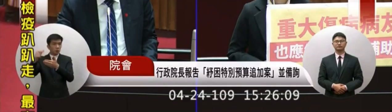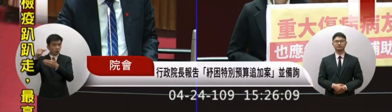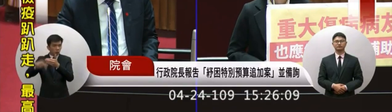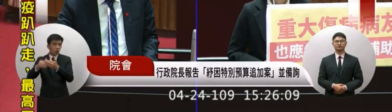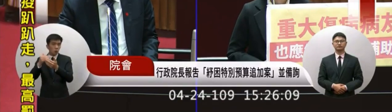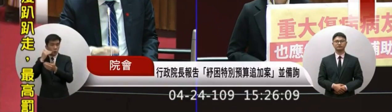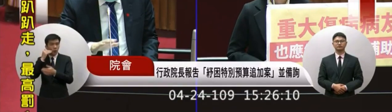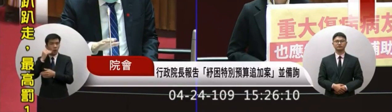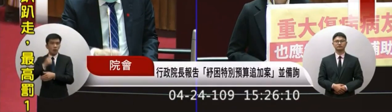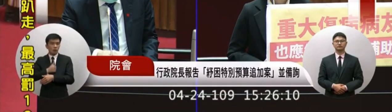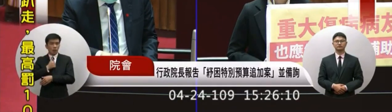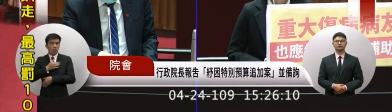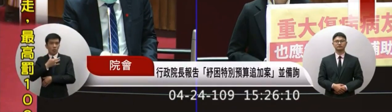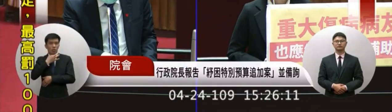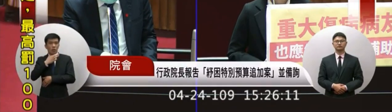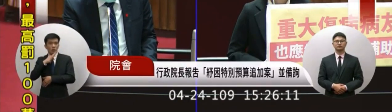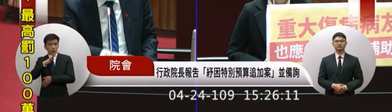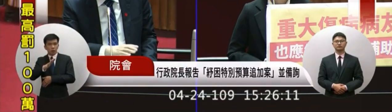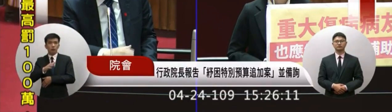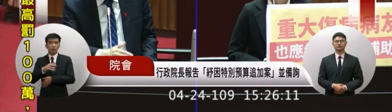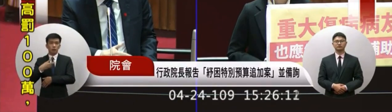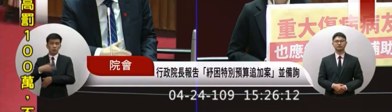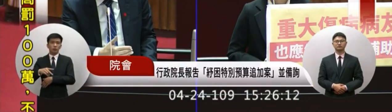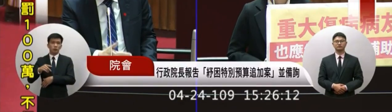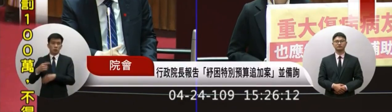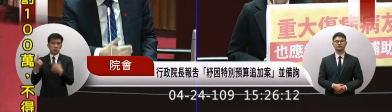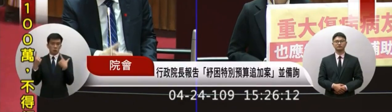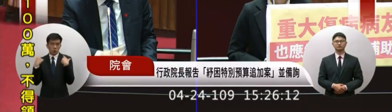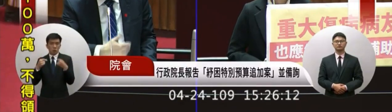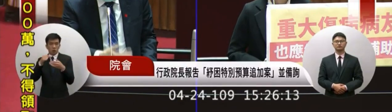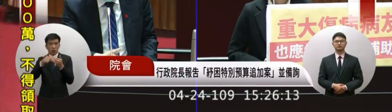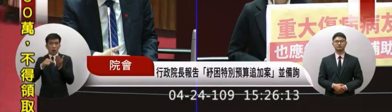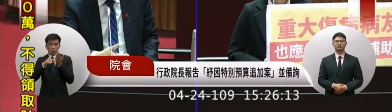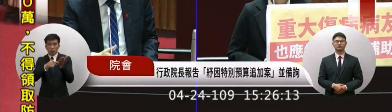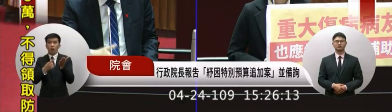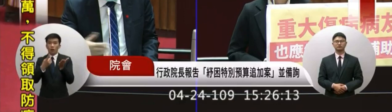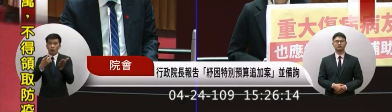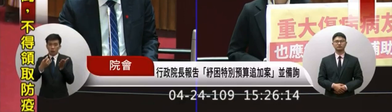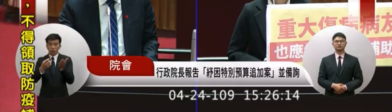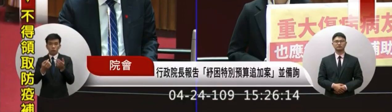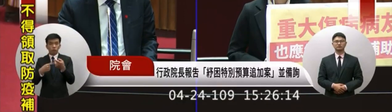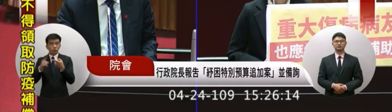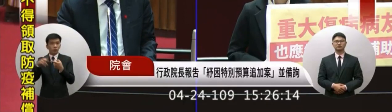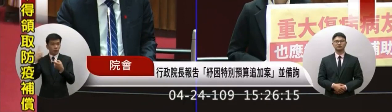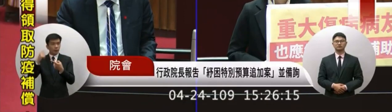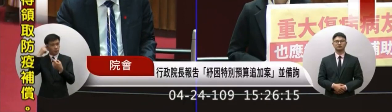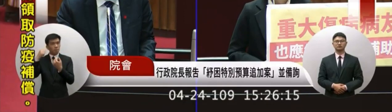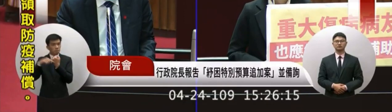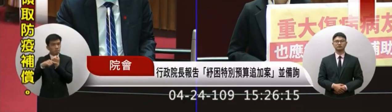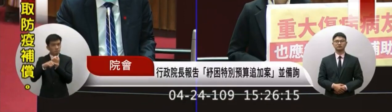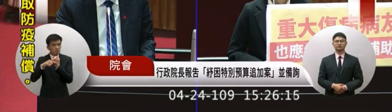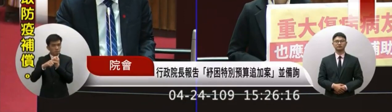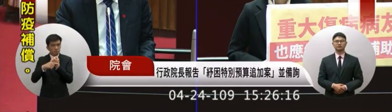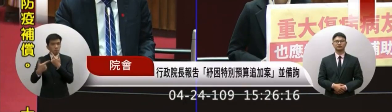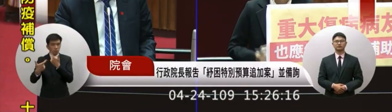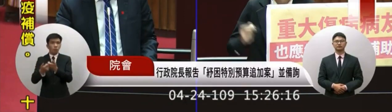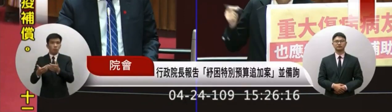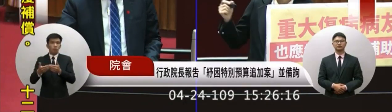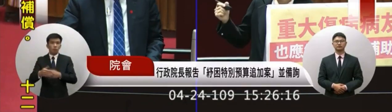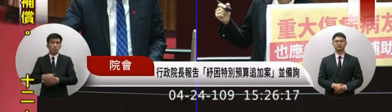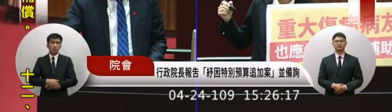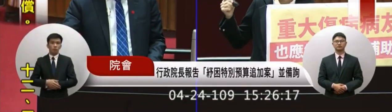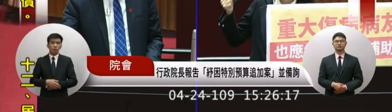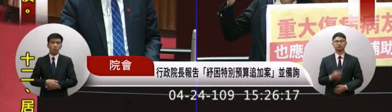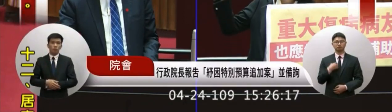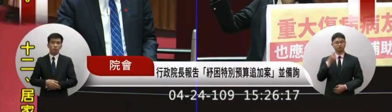困难，而且真的没有办法在我们原来定的条款里面去纳入的，我们当然会再去考量说有没有这样的一个状况。 我